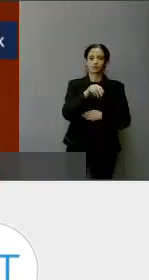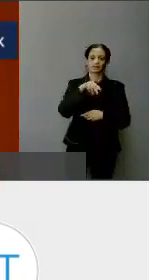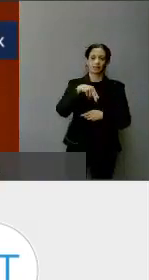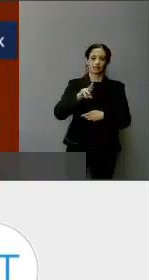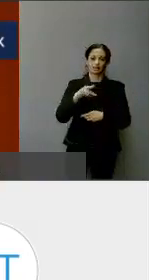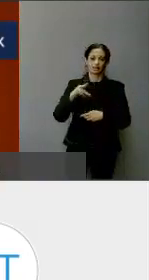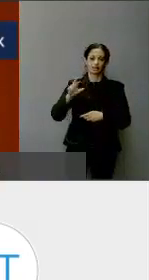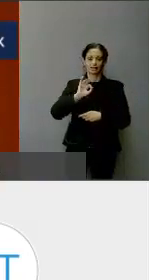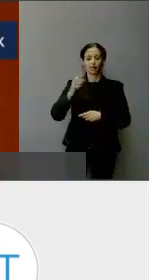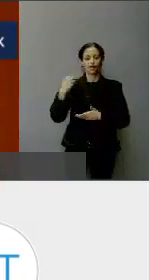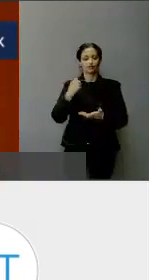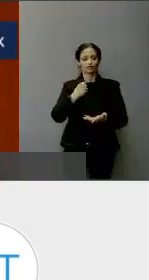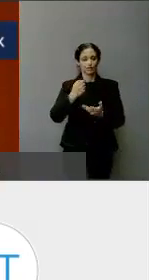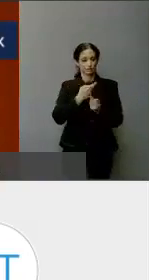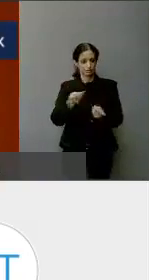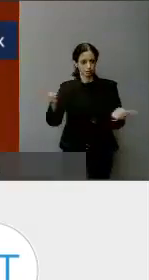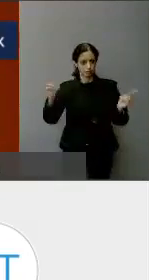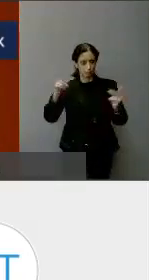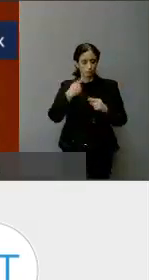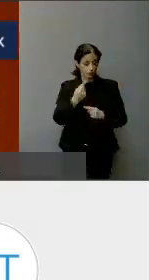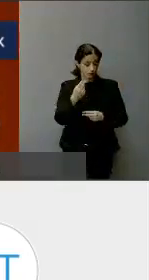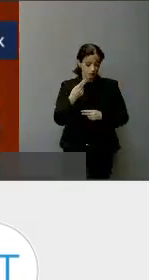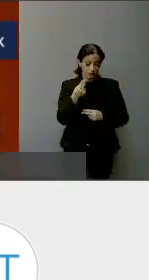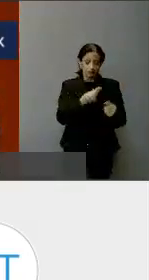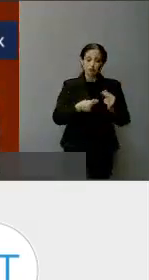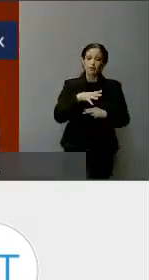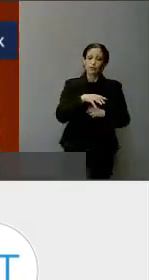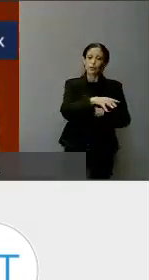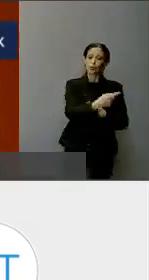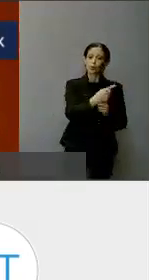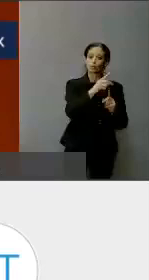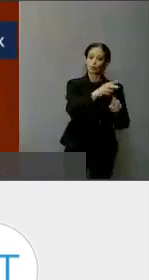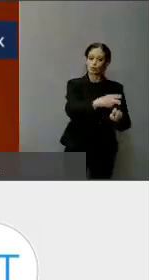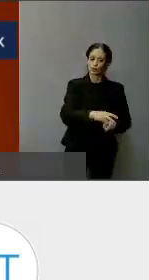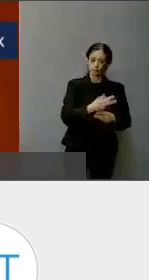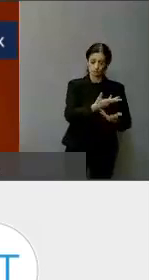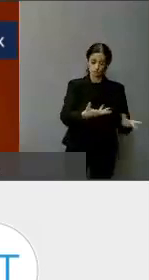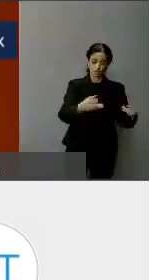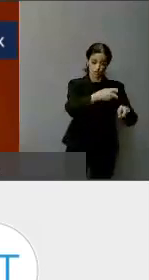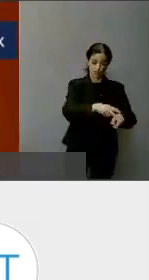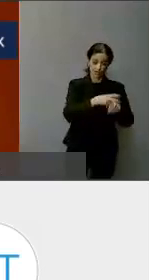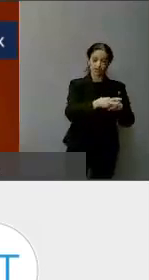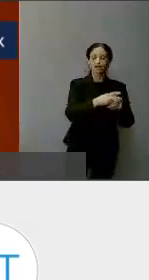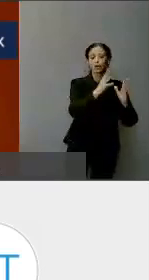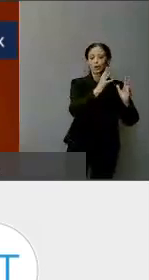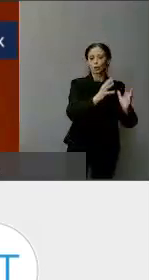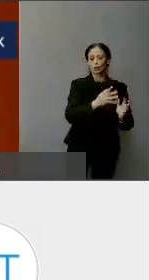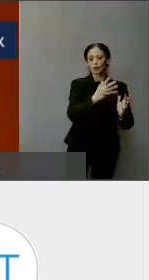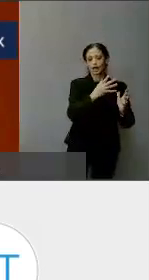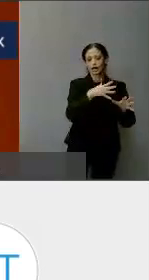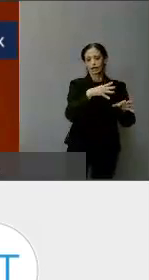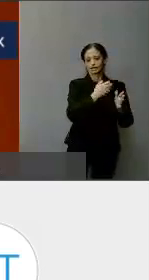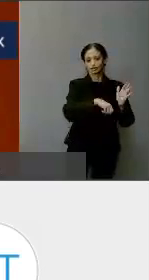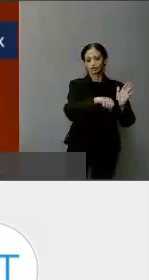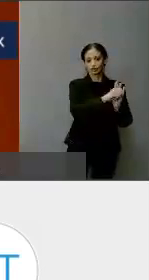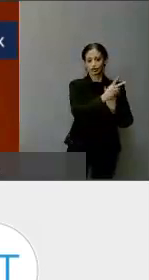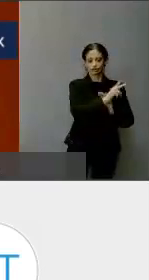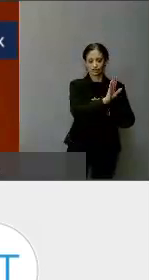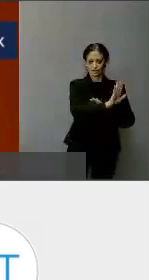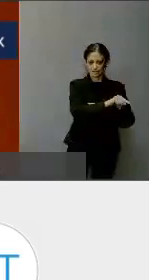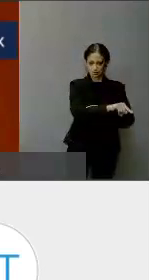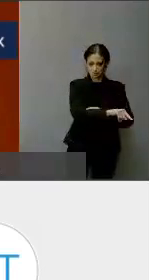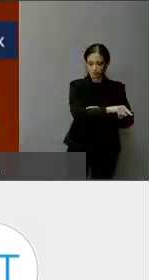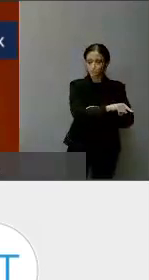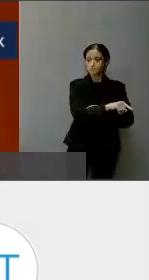quindi si tratta di un piano di recupero recupero del paesaggio agrario rurale storico di vesima con tale strumento